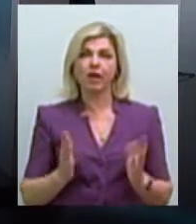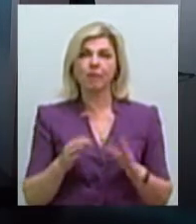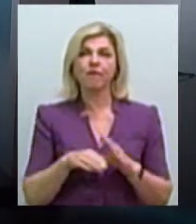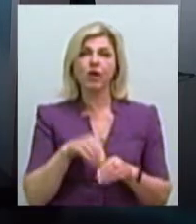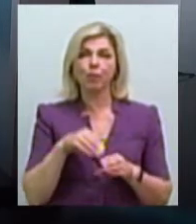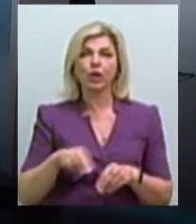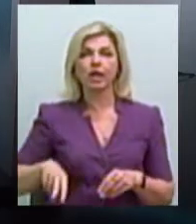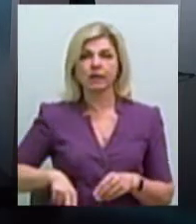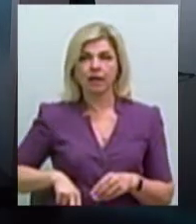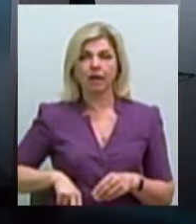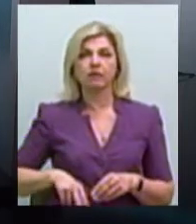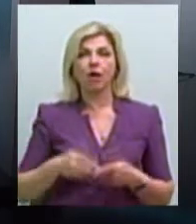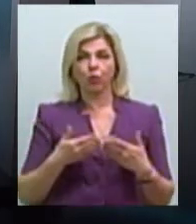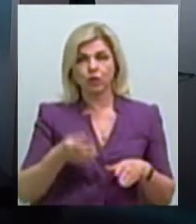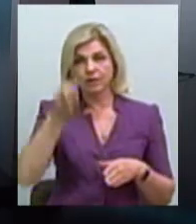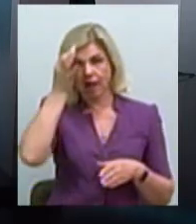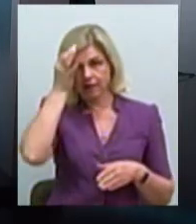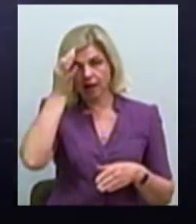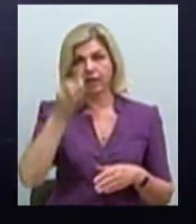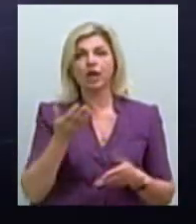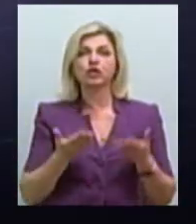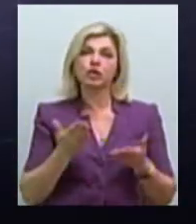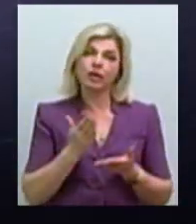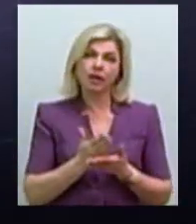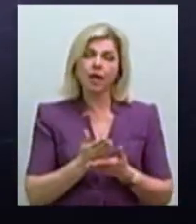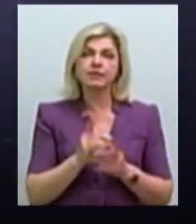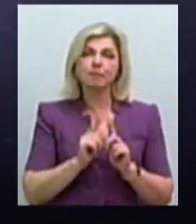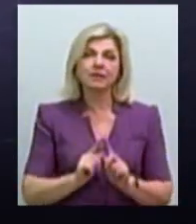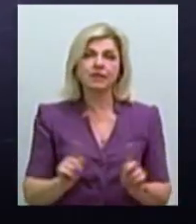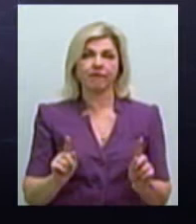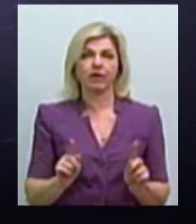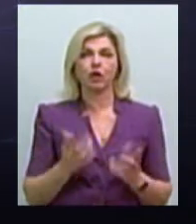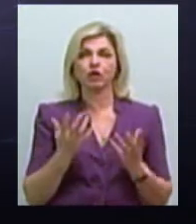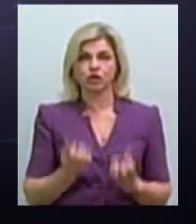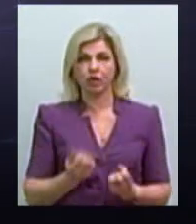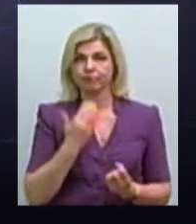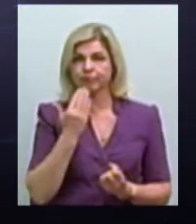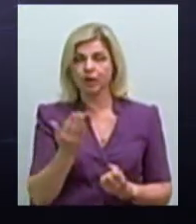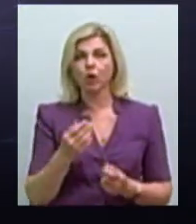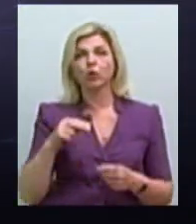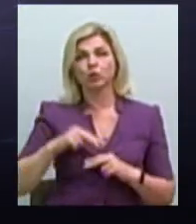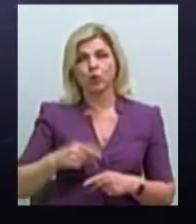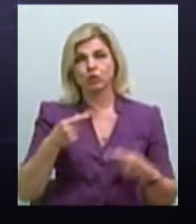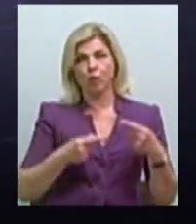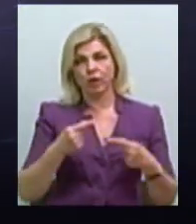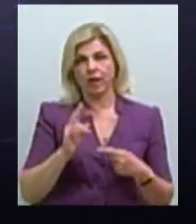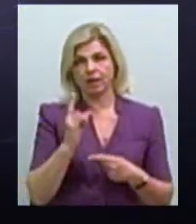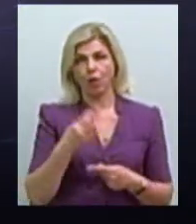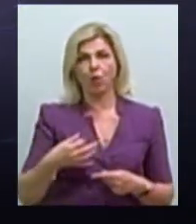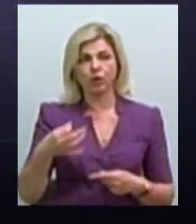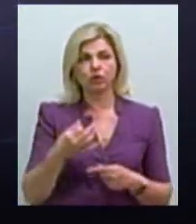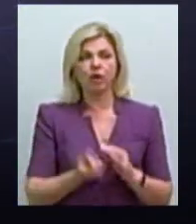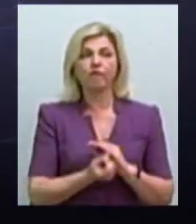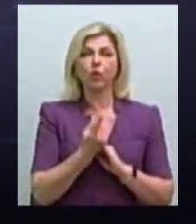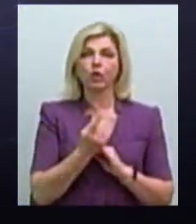директора, так, ми вже згадали. Чи є якась специфіка ще трудових спорів на Миколаївщині, виникнення